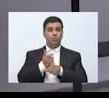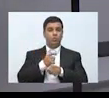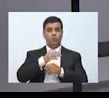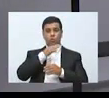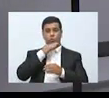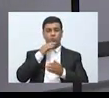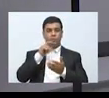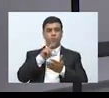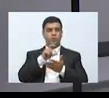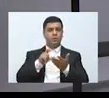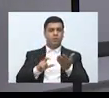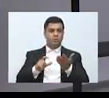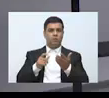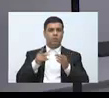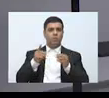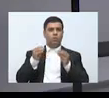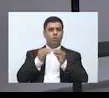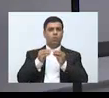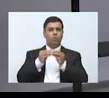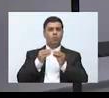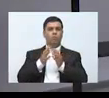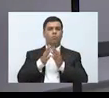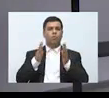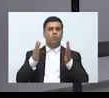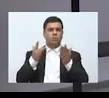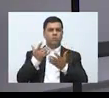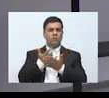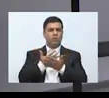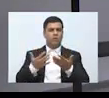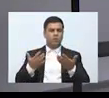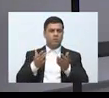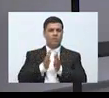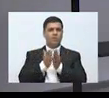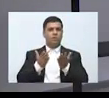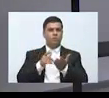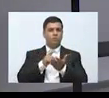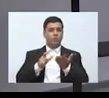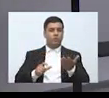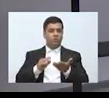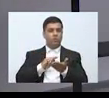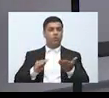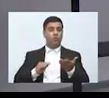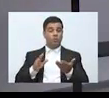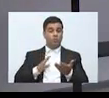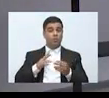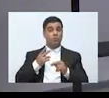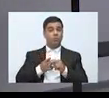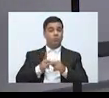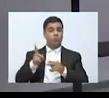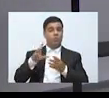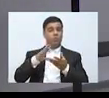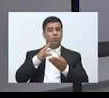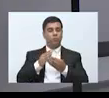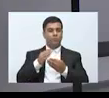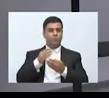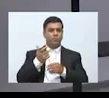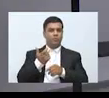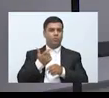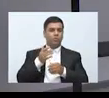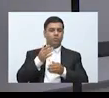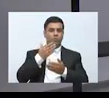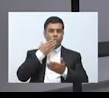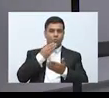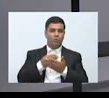she'riy to'plamlarini nashr ettirdi. Bu to'plamlaridagi she'rlarida, demak, o'ziga xos